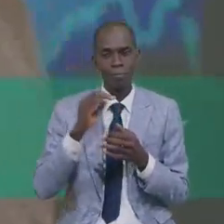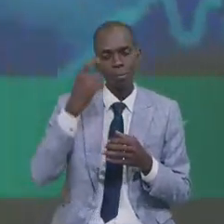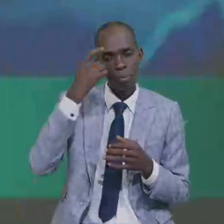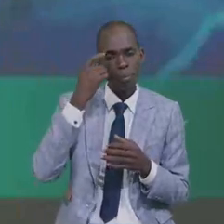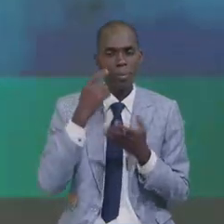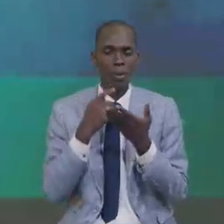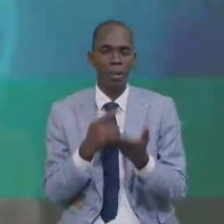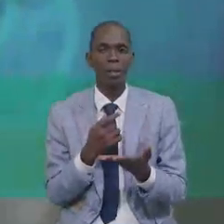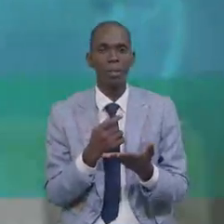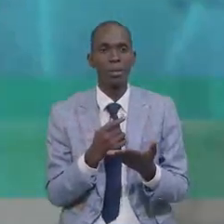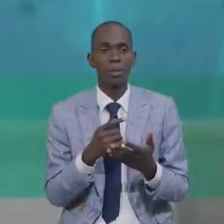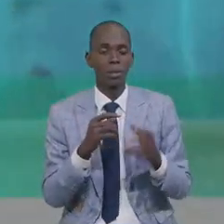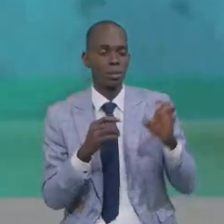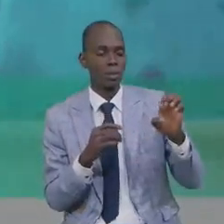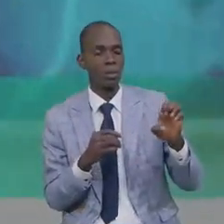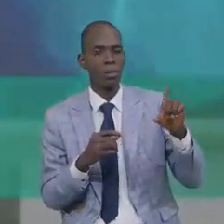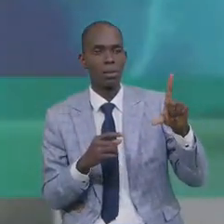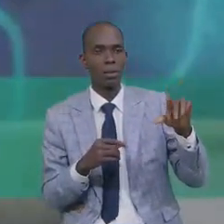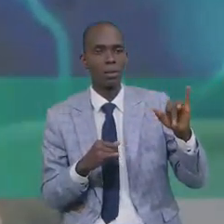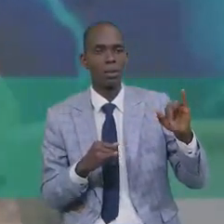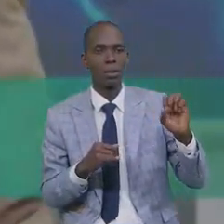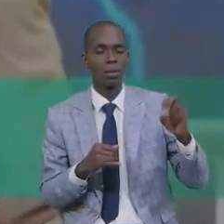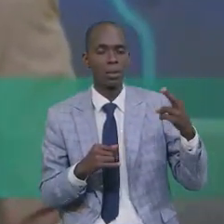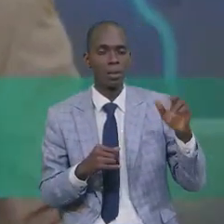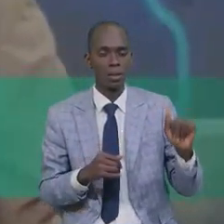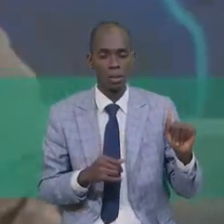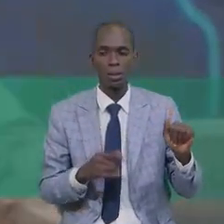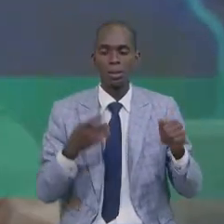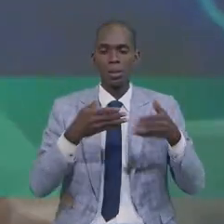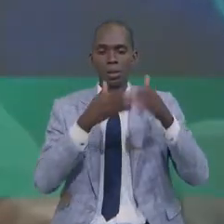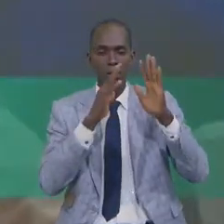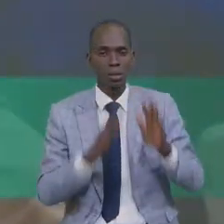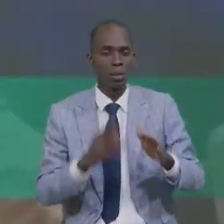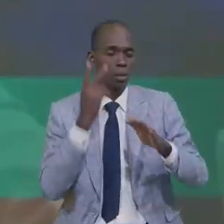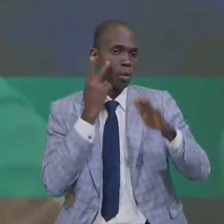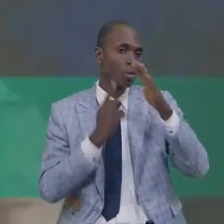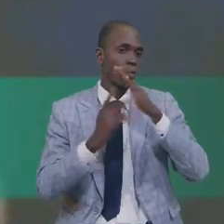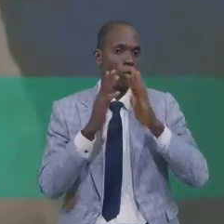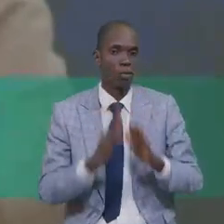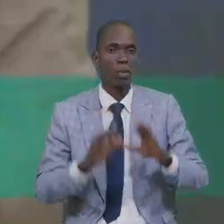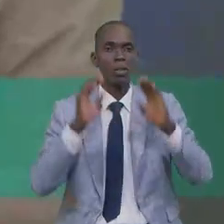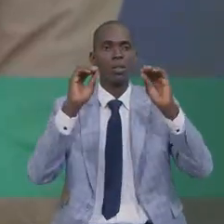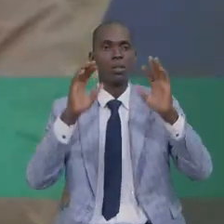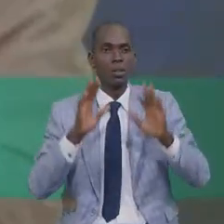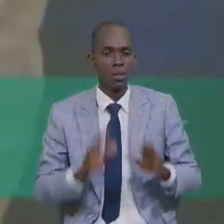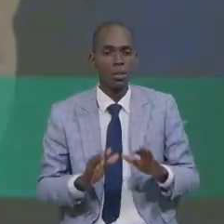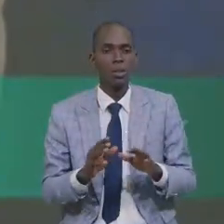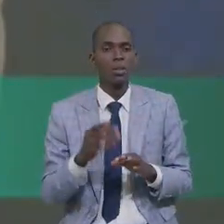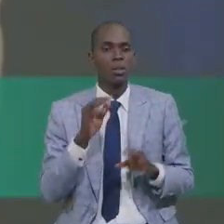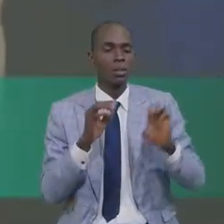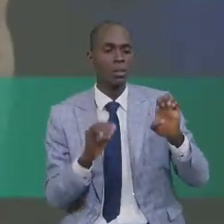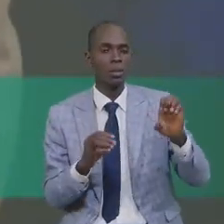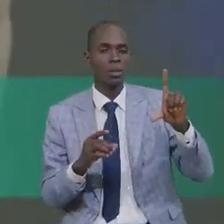ils étaient unis d'esprit. Élisée, prophète, le dirigeant, l'enseignant,